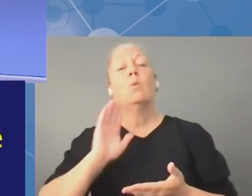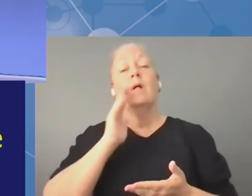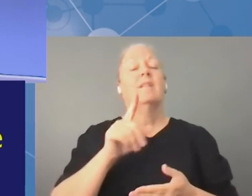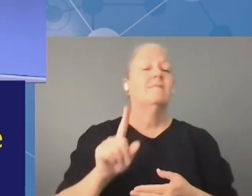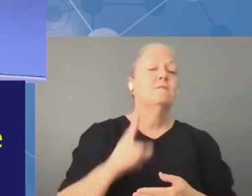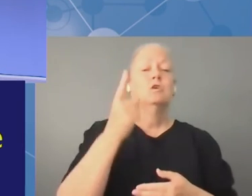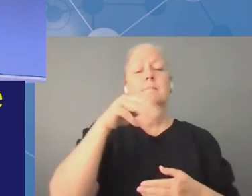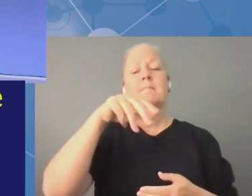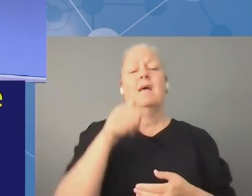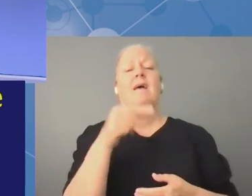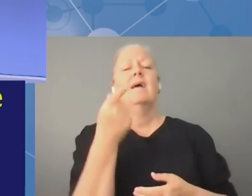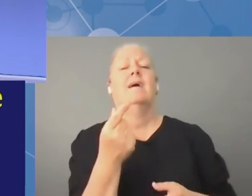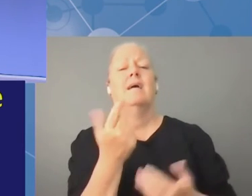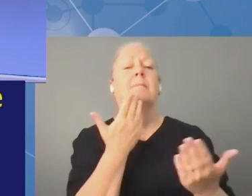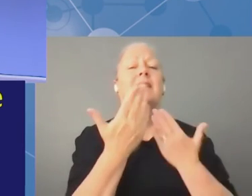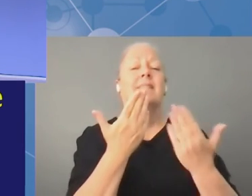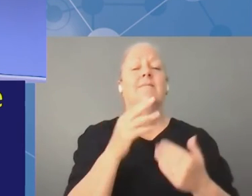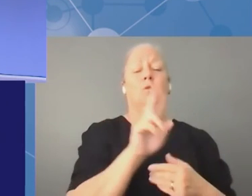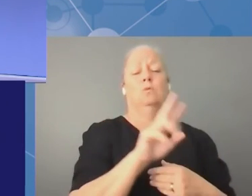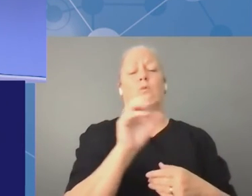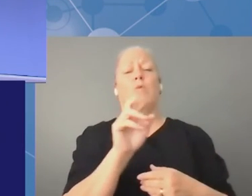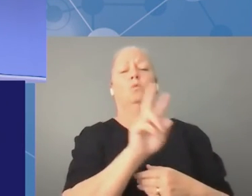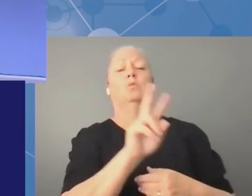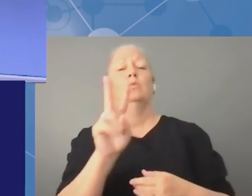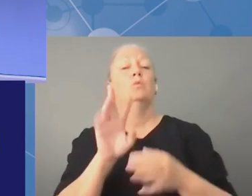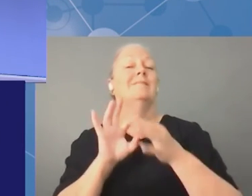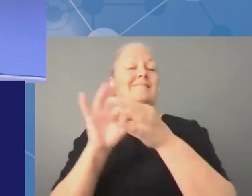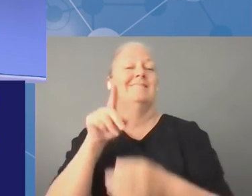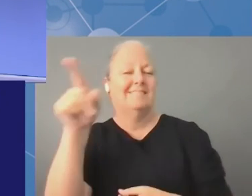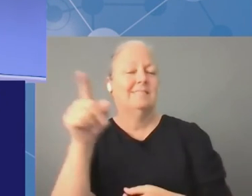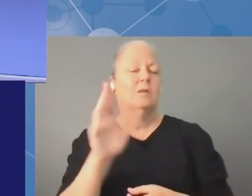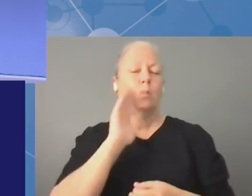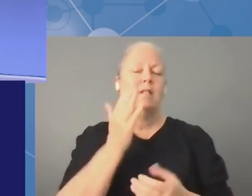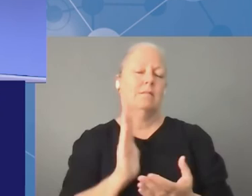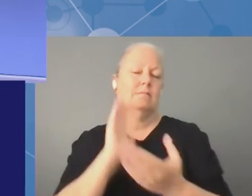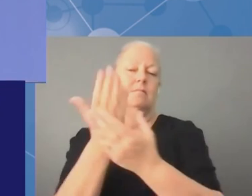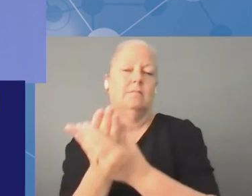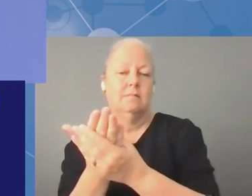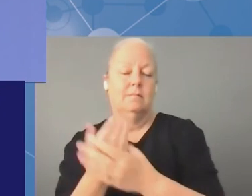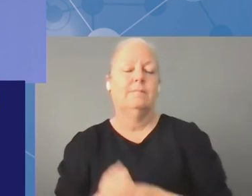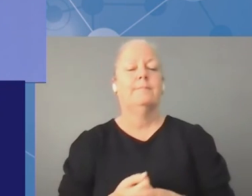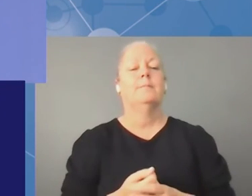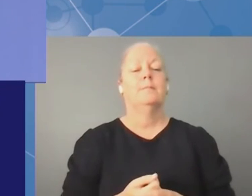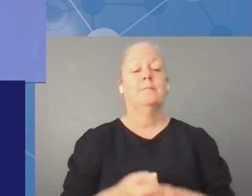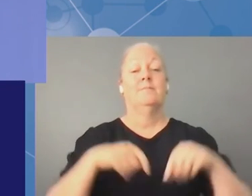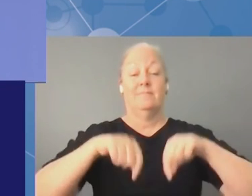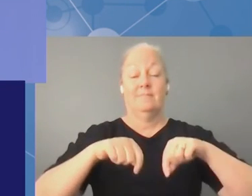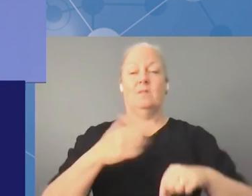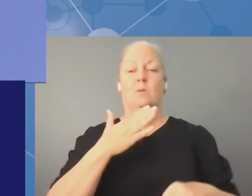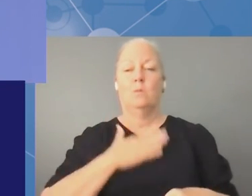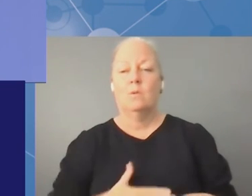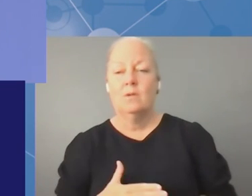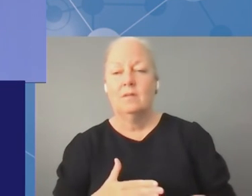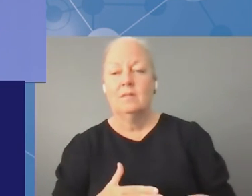этого мероприятия. Все комментарии, которые здесь прозвучали, будут приниматься во внимание, будут учитываться в